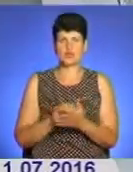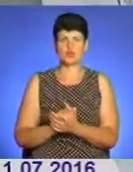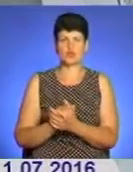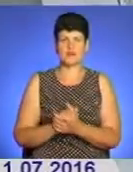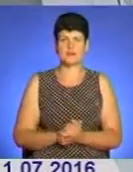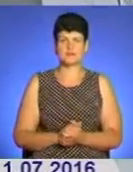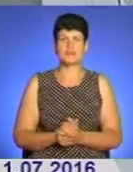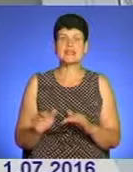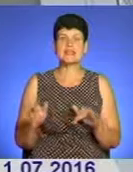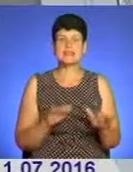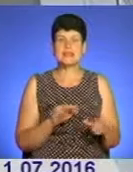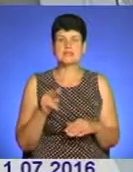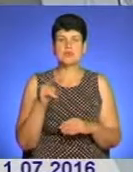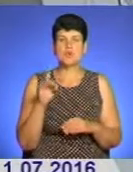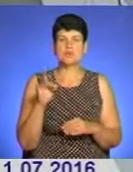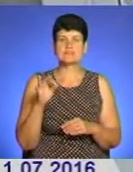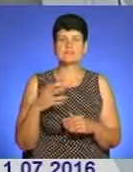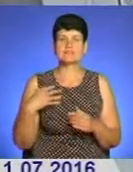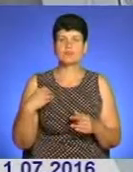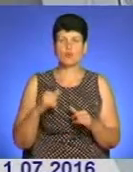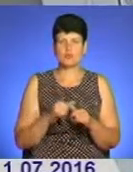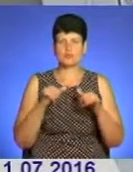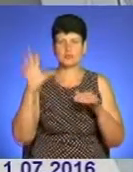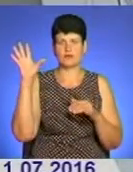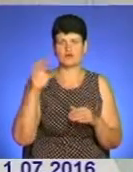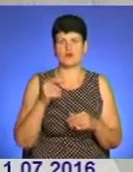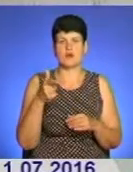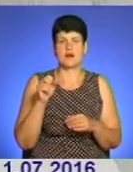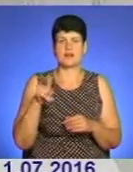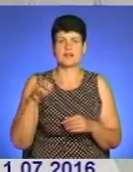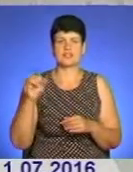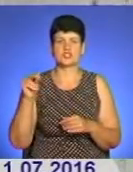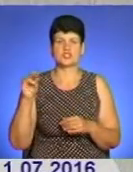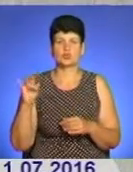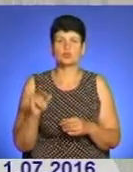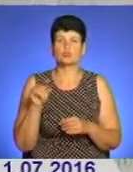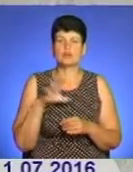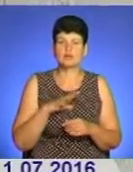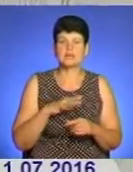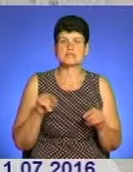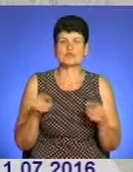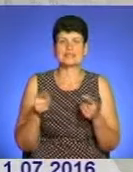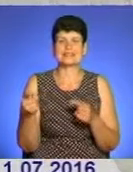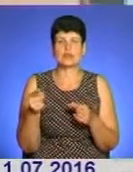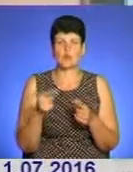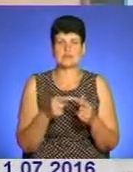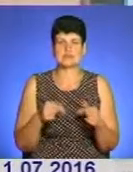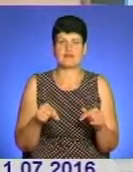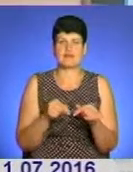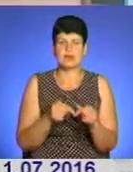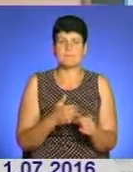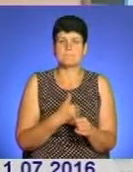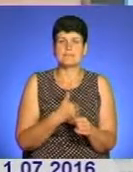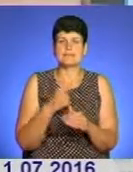товариства. Діяльність просвіти зі Львова поширилася на всю Галичину. Таким чином була створена Тернопільська філія.